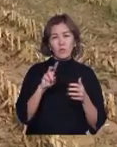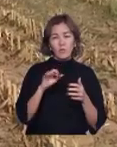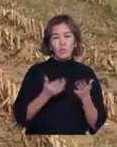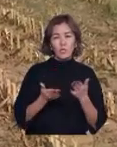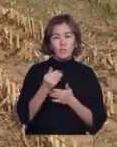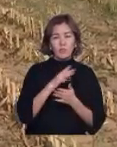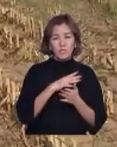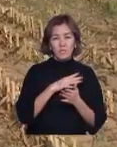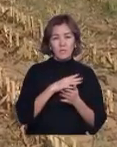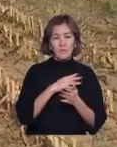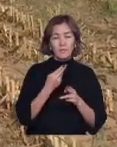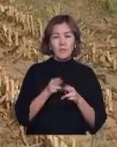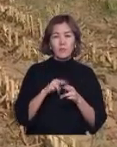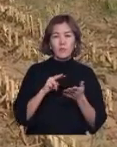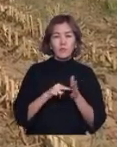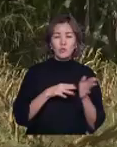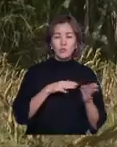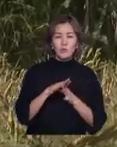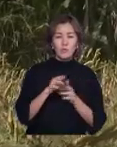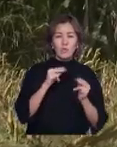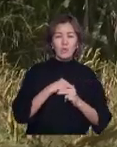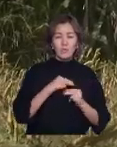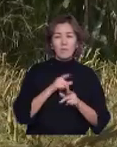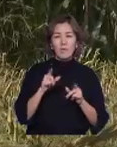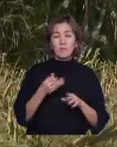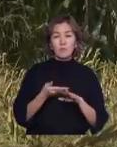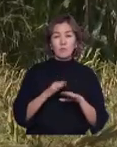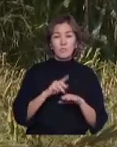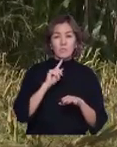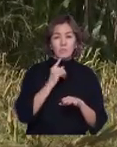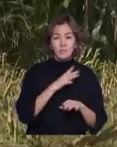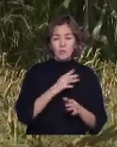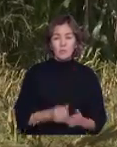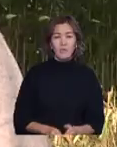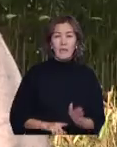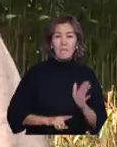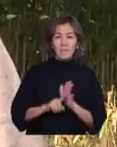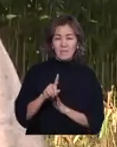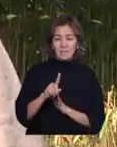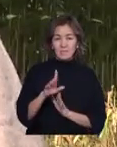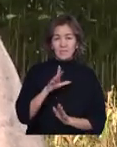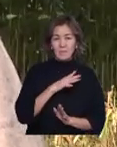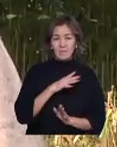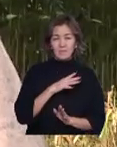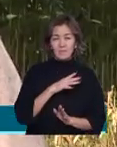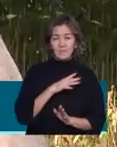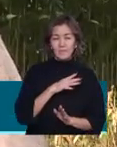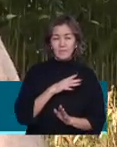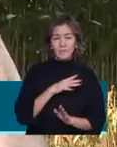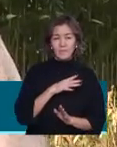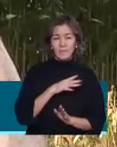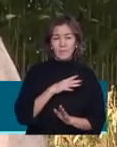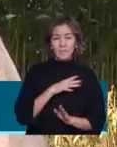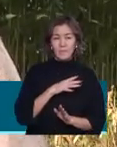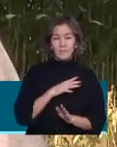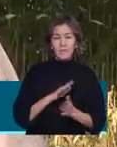азығын жинап жатыр. Мұндай межеге жету еңбек адам үшін оңай болмаған. Ең басында келген уақытта бұл жерде